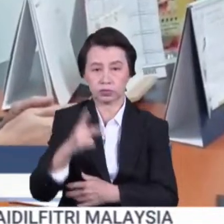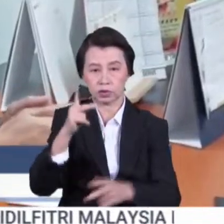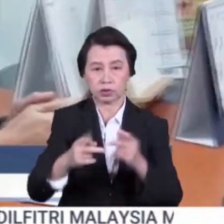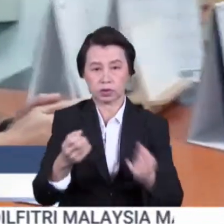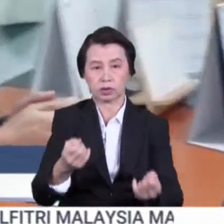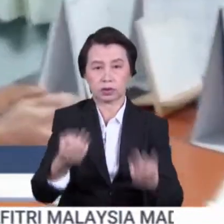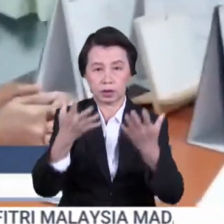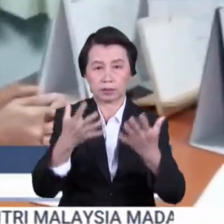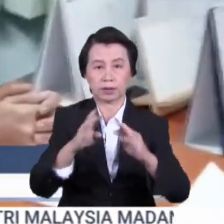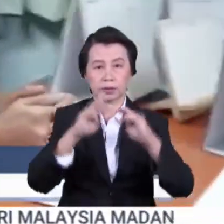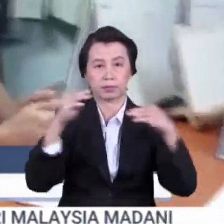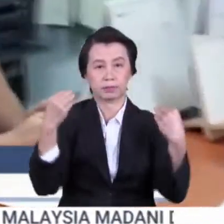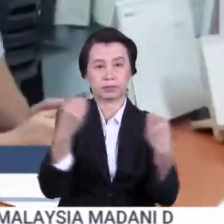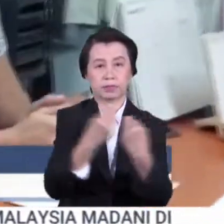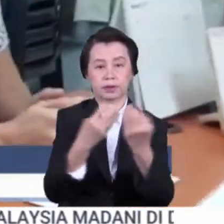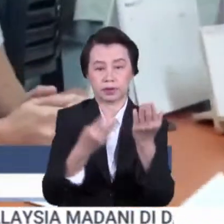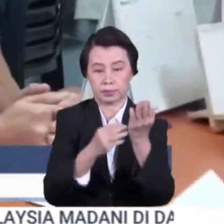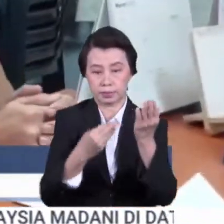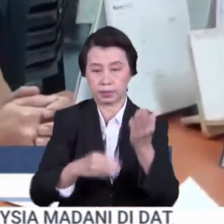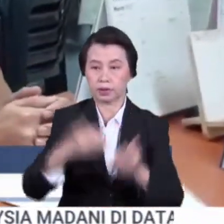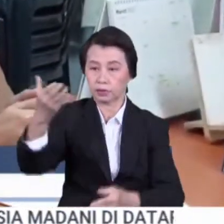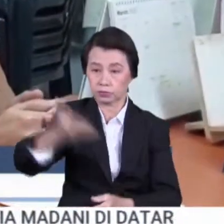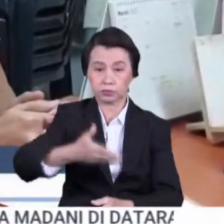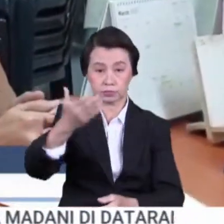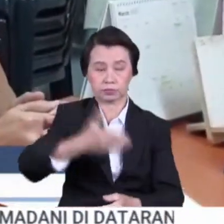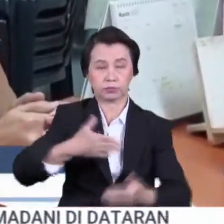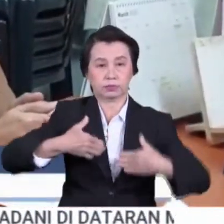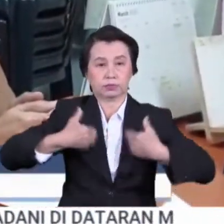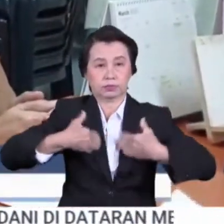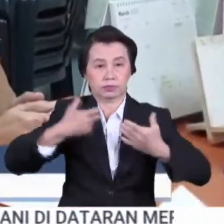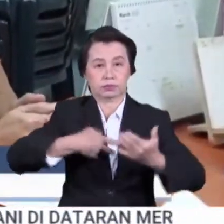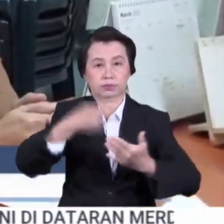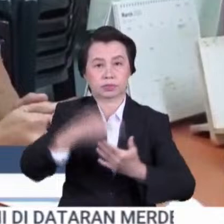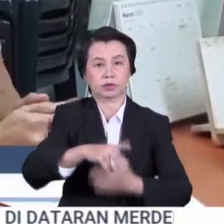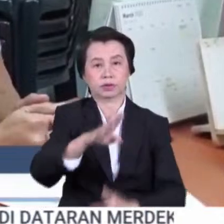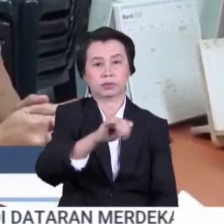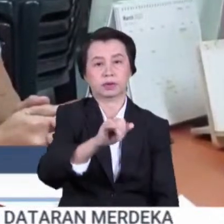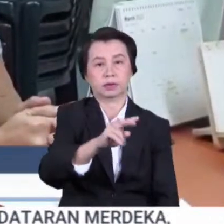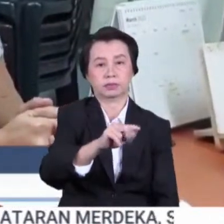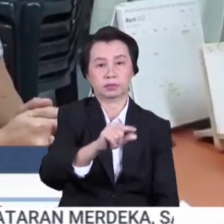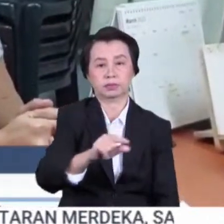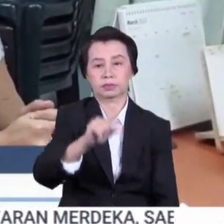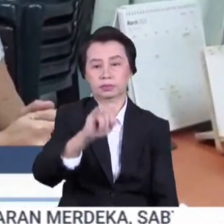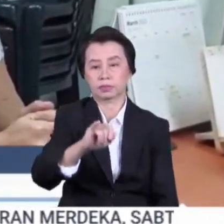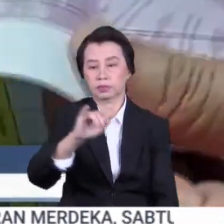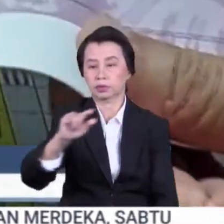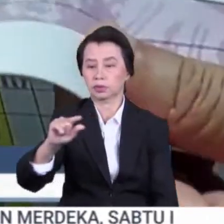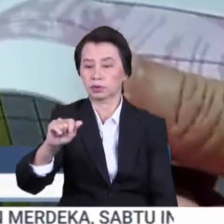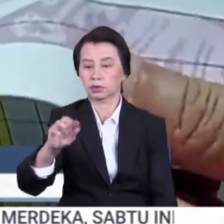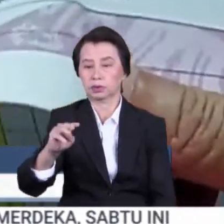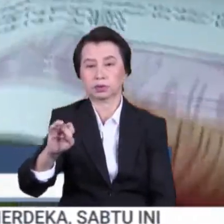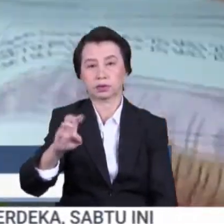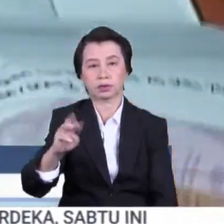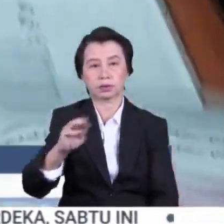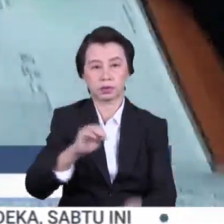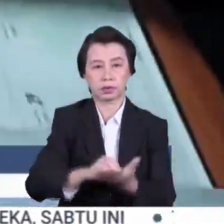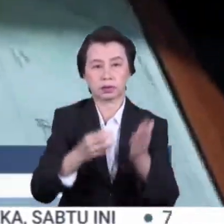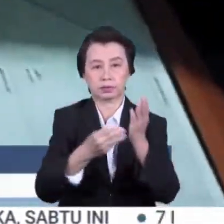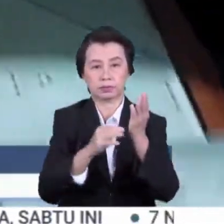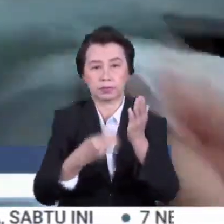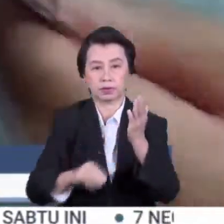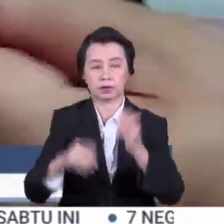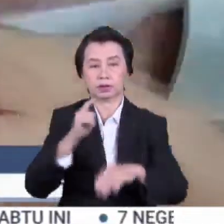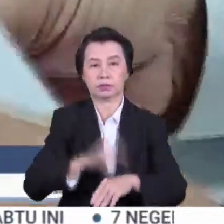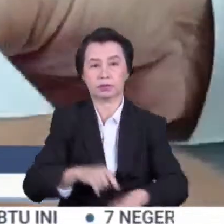ramai khususnya masyarakat di Miri dijemput untuk memeriahkan program Berami Gawai 2023 di Permai Mall Miri bermula